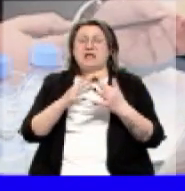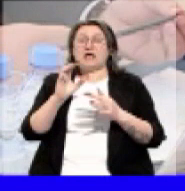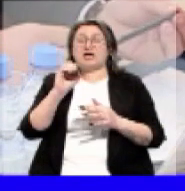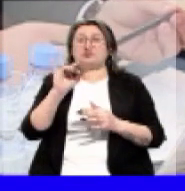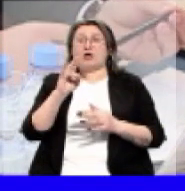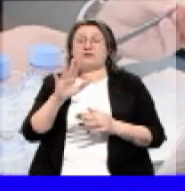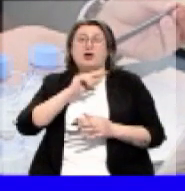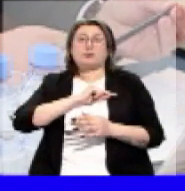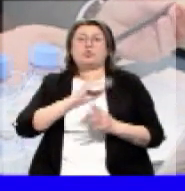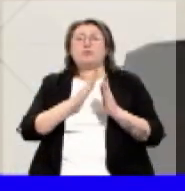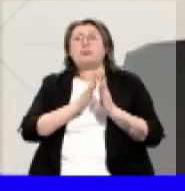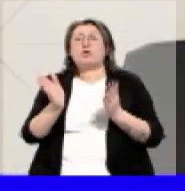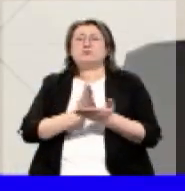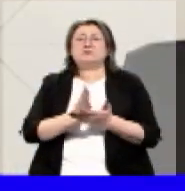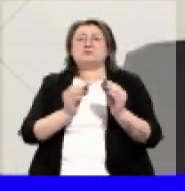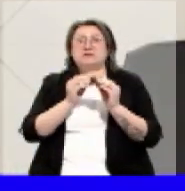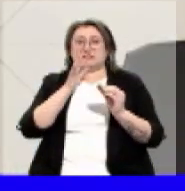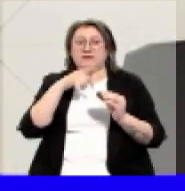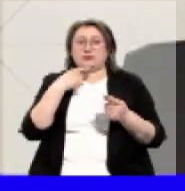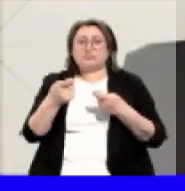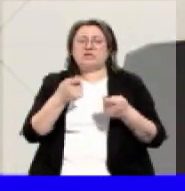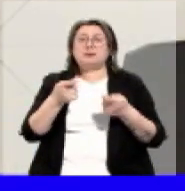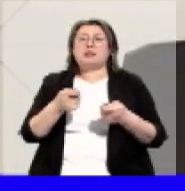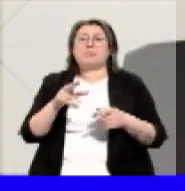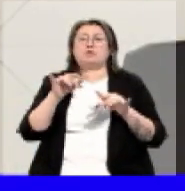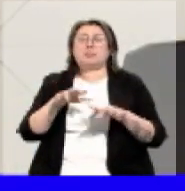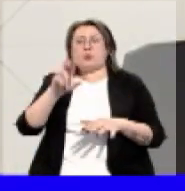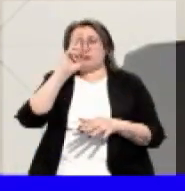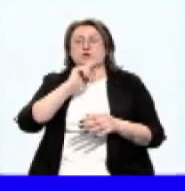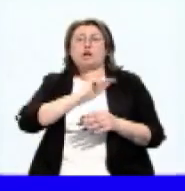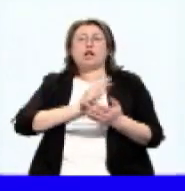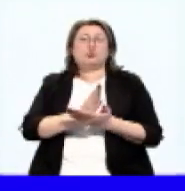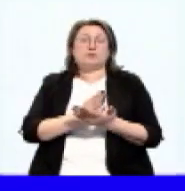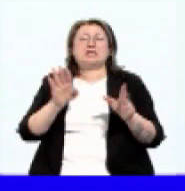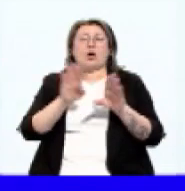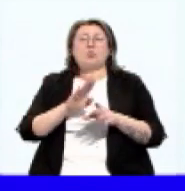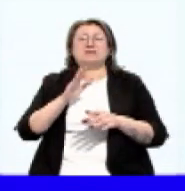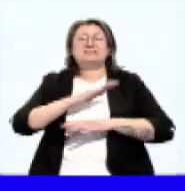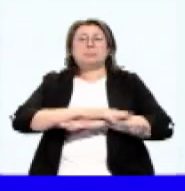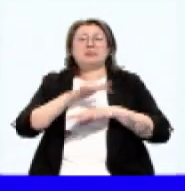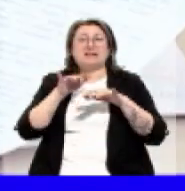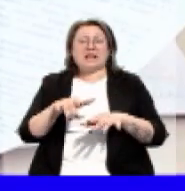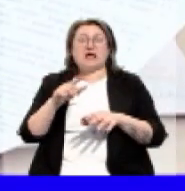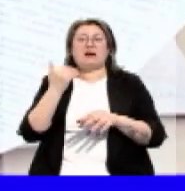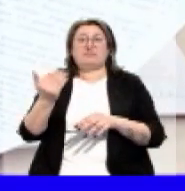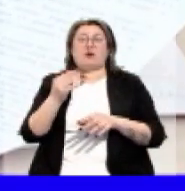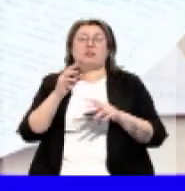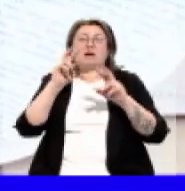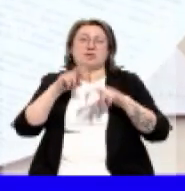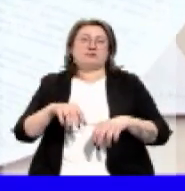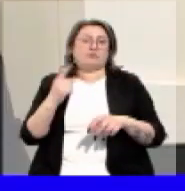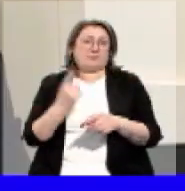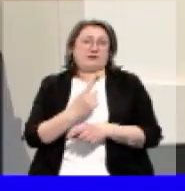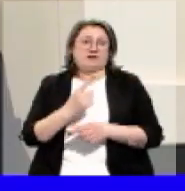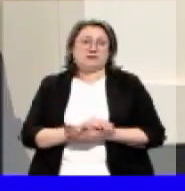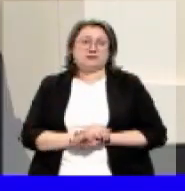Амирбек Ержанов работает более 10 лет, отметил руководитель департамента по делам госслужбы. Подобное дисциплинарное дело в его адрес рассматривают